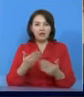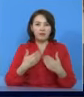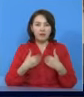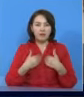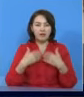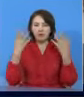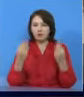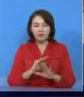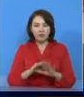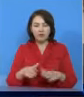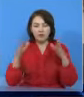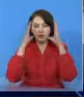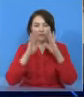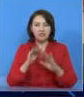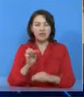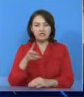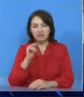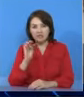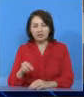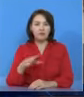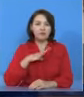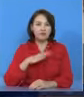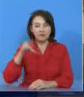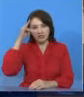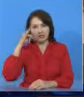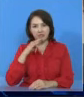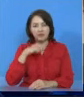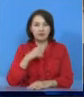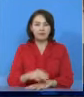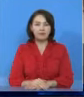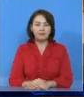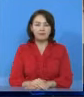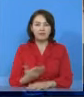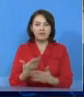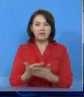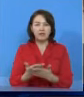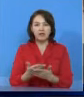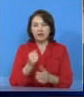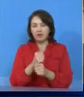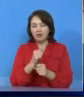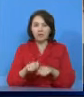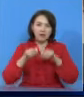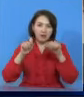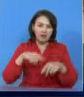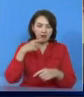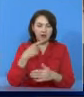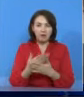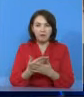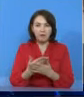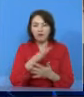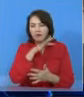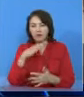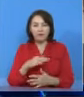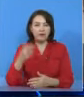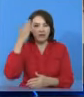күң емеспін, құл емеспін, азатпын, азатпын, мен қазақпын деп айтады. Бұған бүйтіп ашық түрде айтуға ол кезде